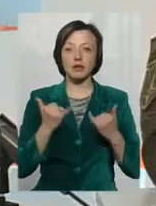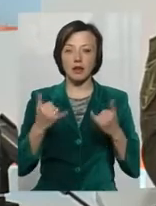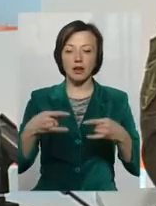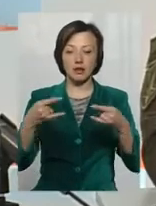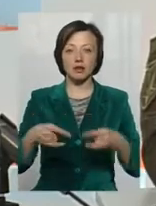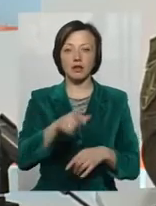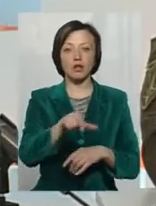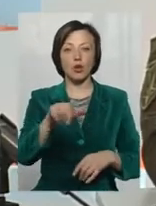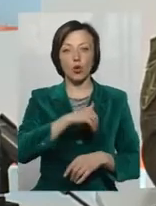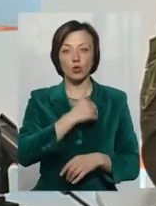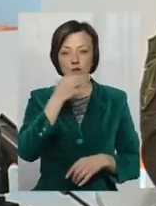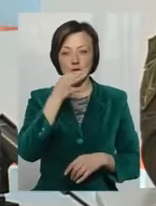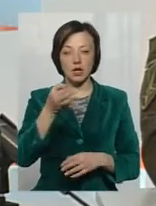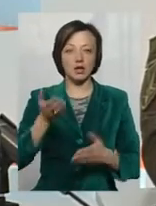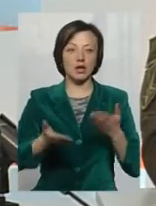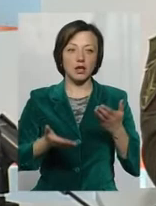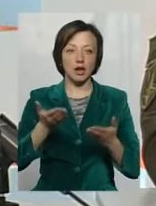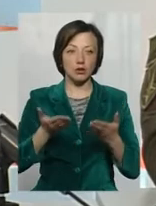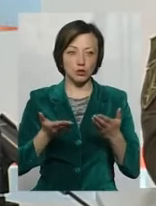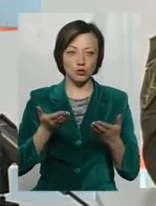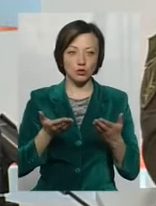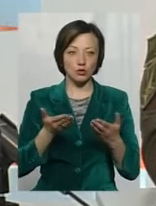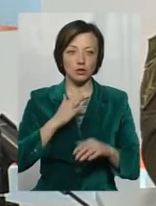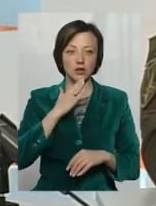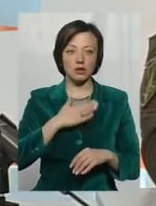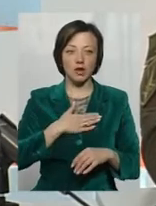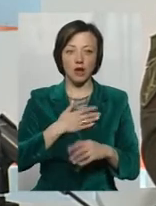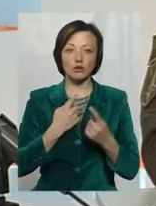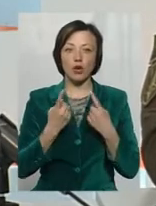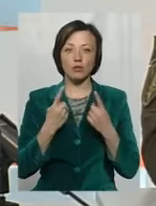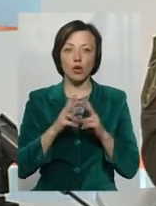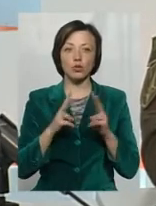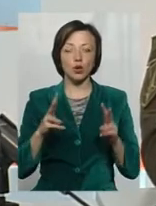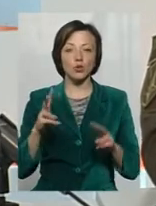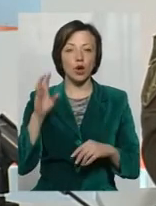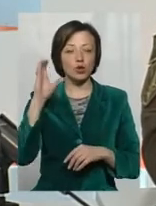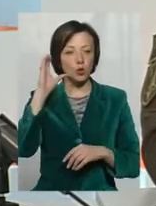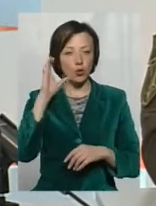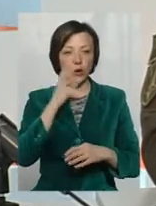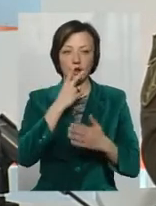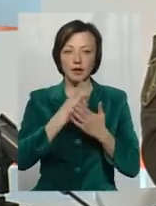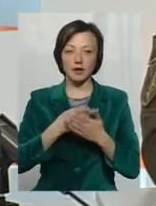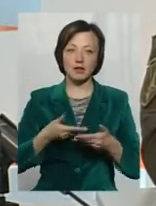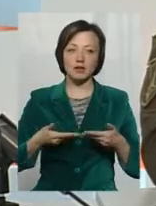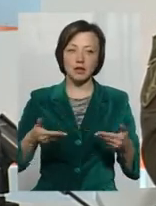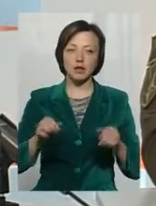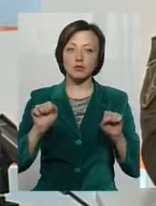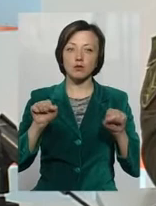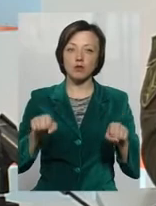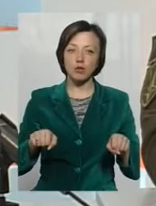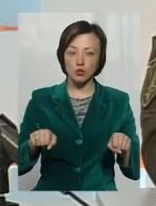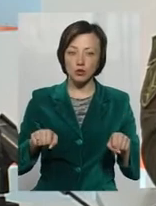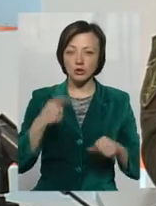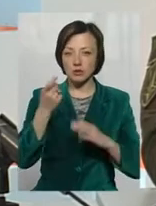хочу сказати, якщо от нашу розмову хтось слухає, дивиться нас, ви можете знайти, щоб більше про